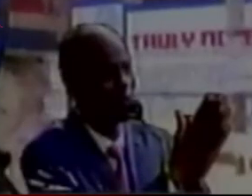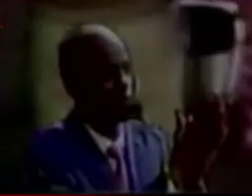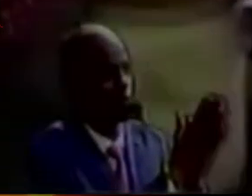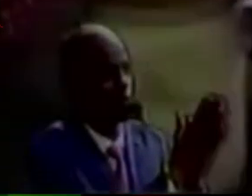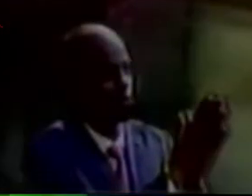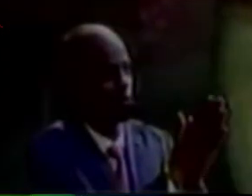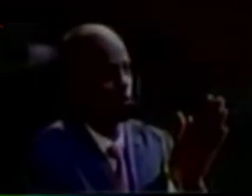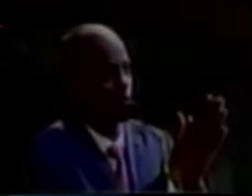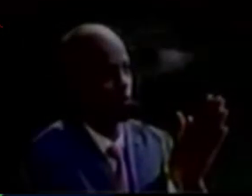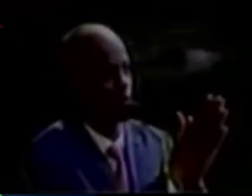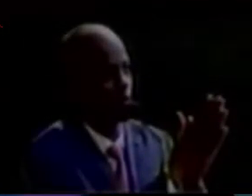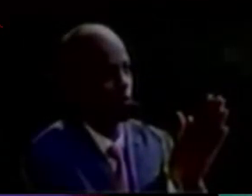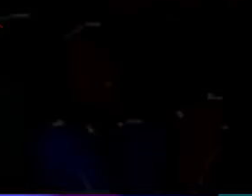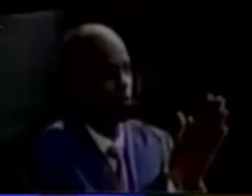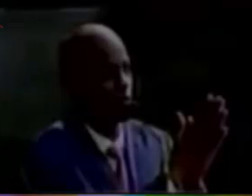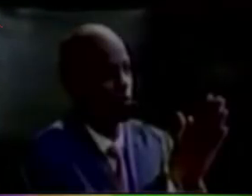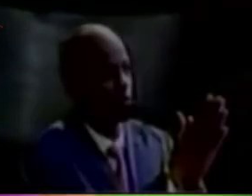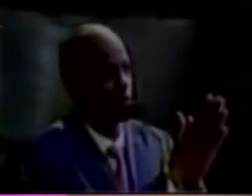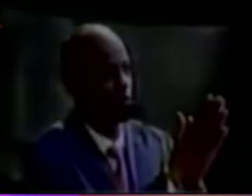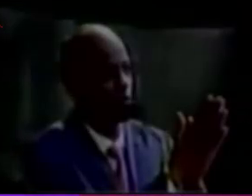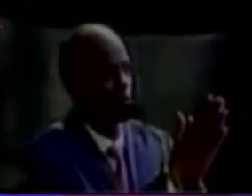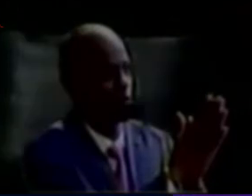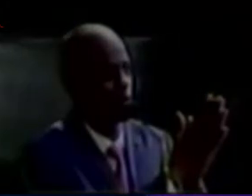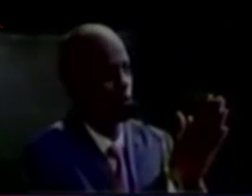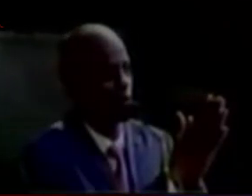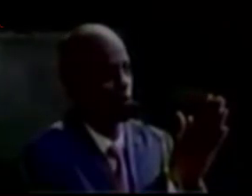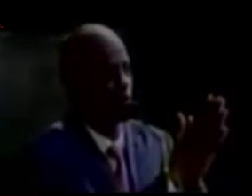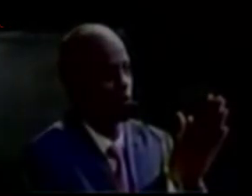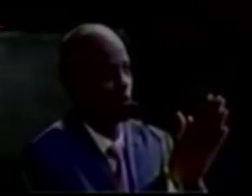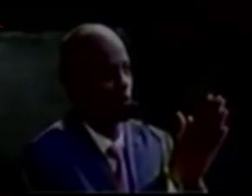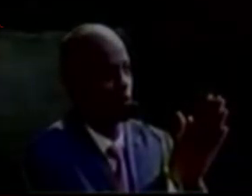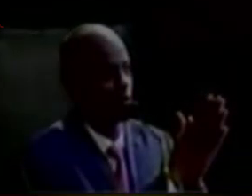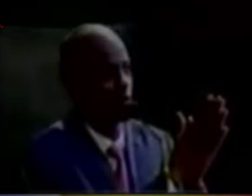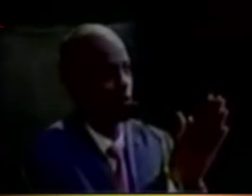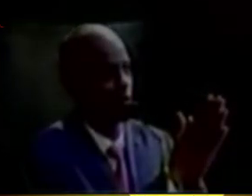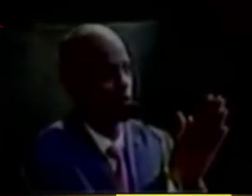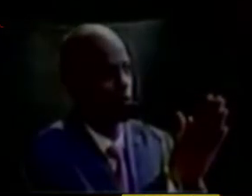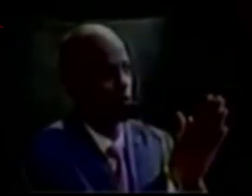montant, ça dépend des viandes que je prends. Oh, j'ai un peu de temps.